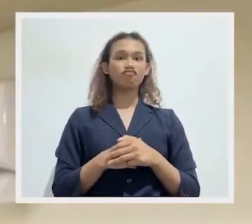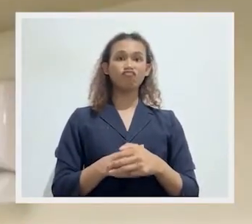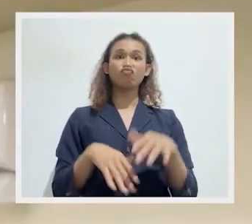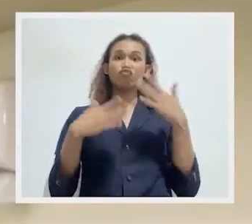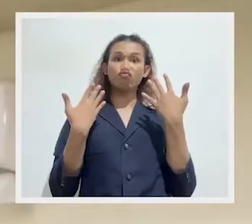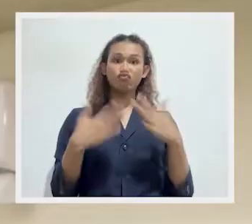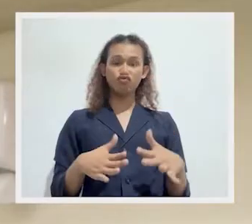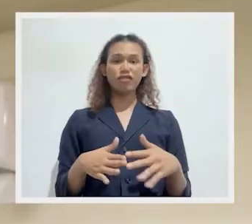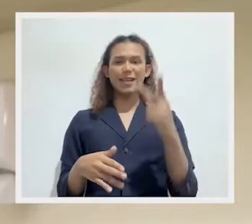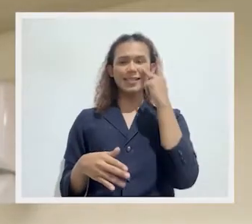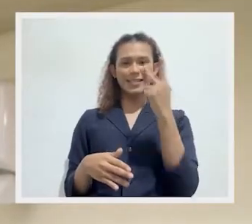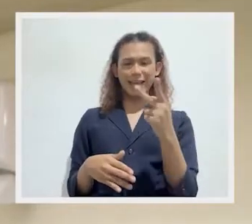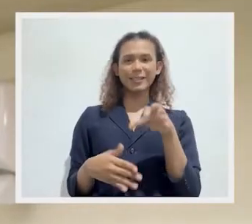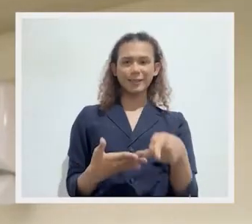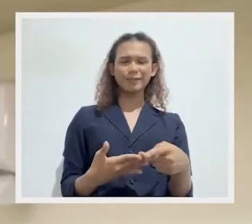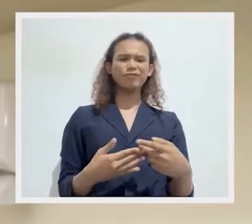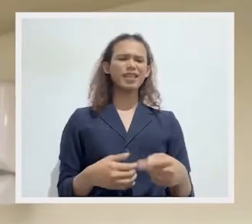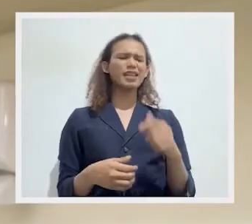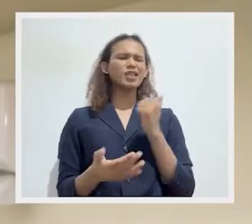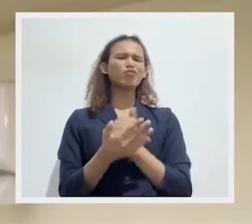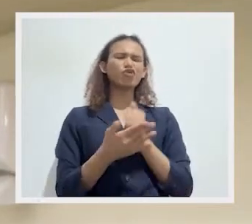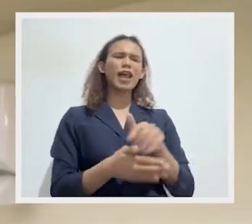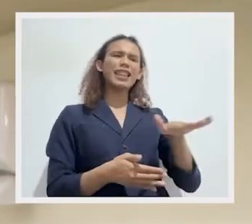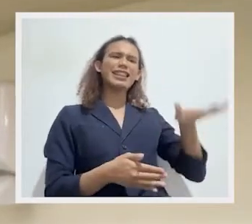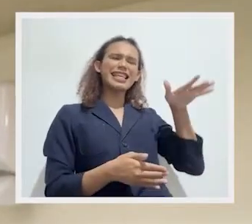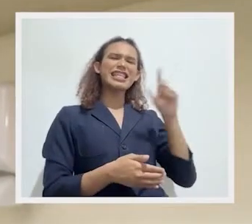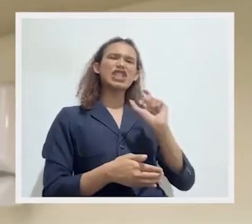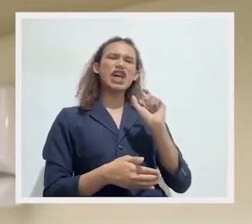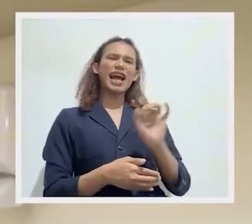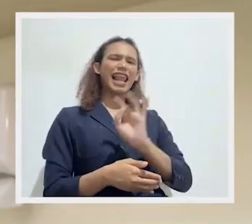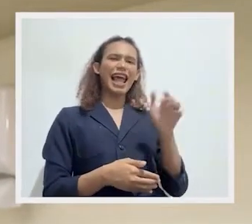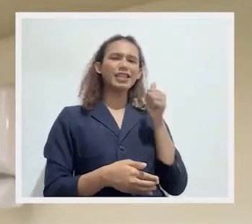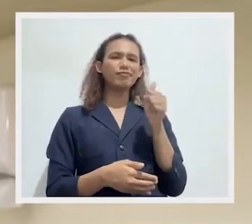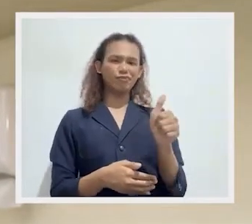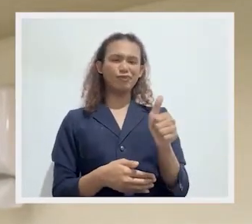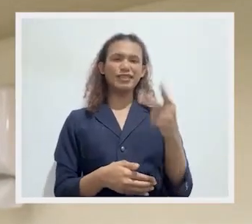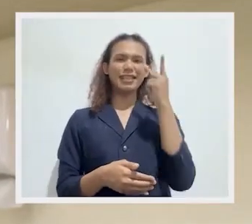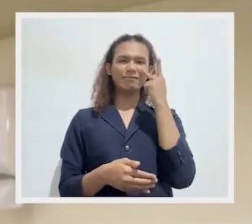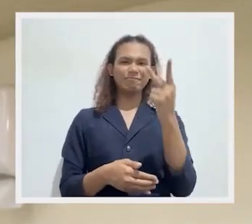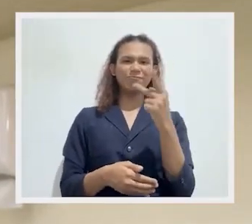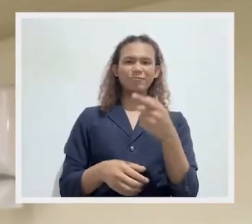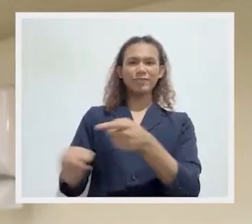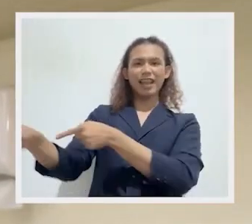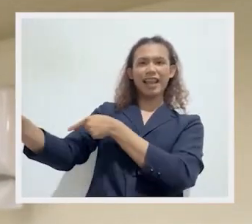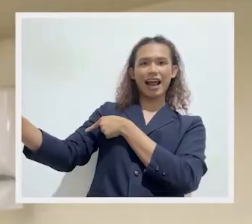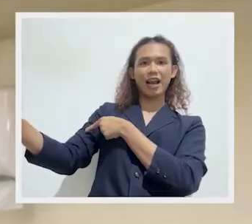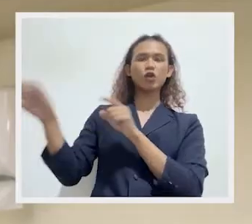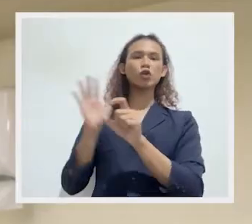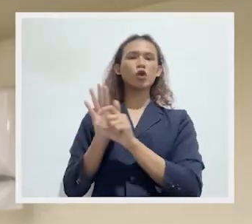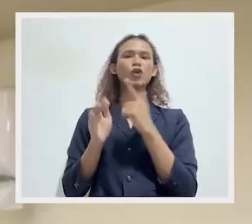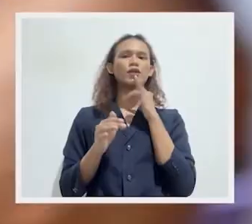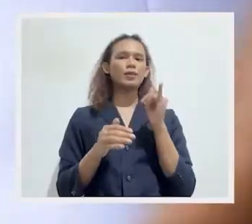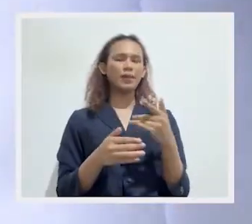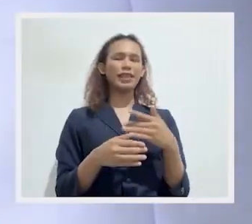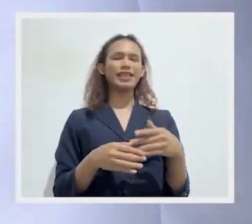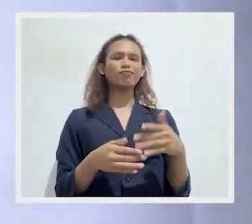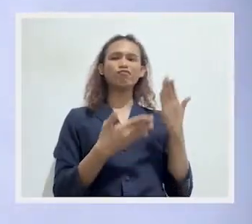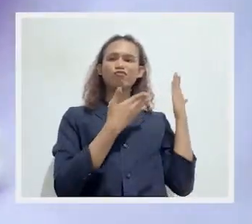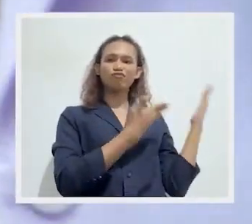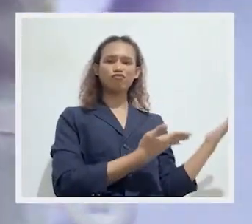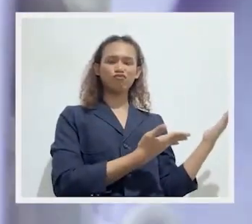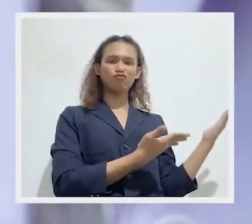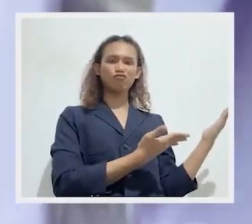Selain pengukuran tungkai, tinggi badan juga dapat diukur dengan mengonversi dari panjang lengan. Pasien disabilitas yang